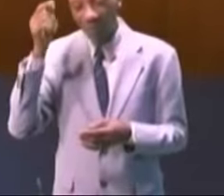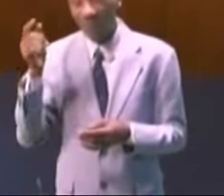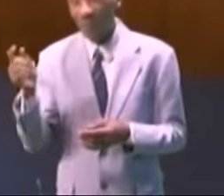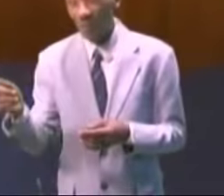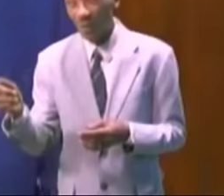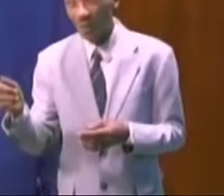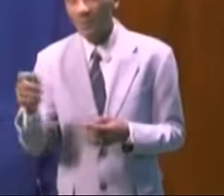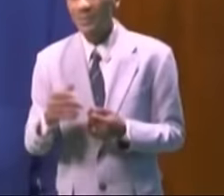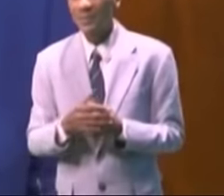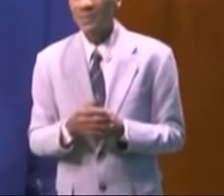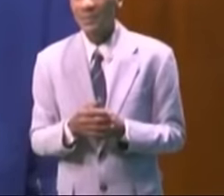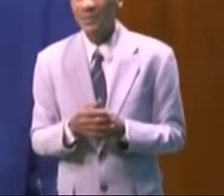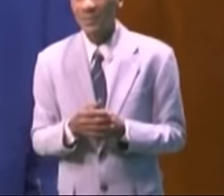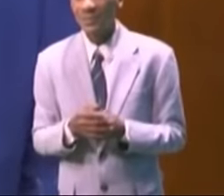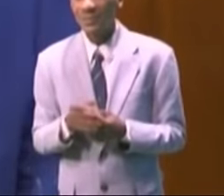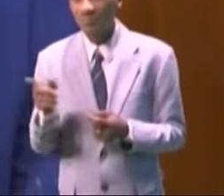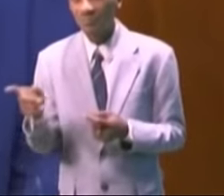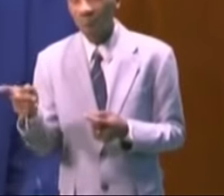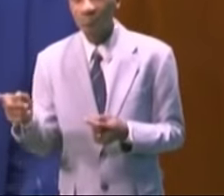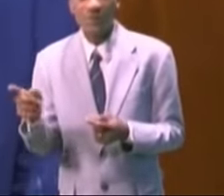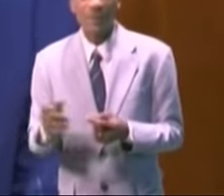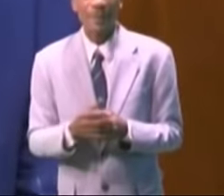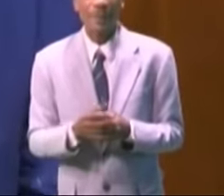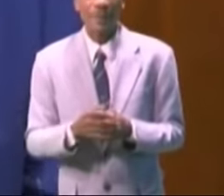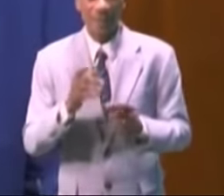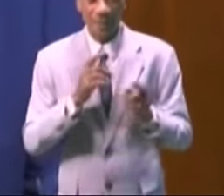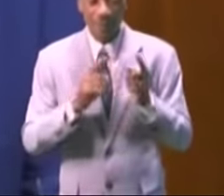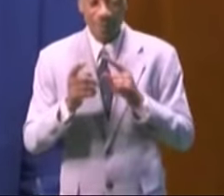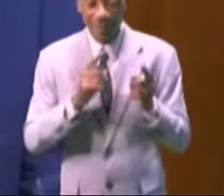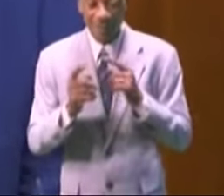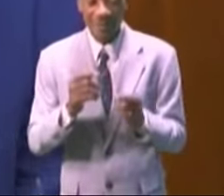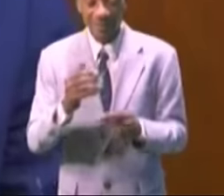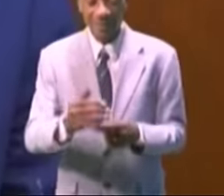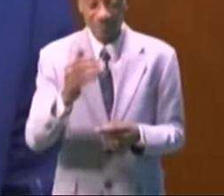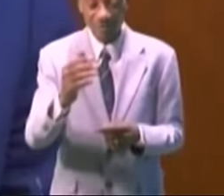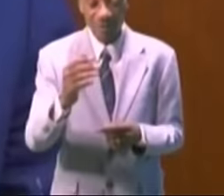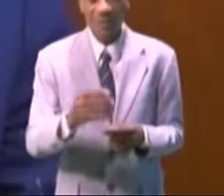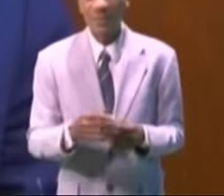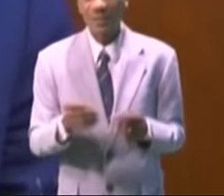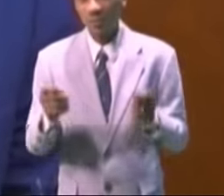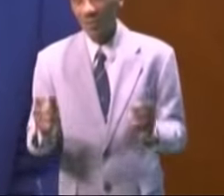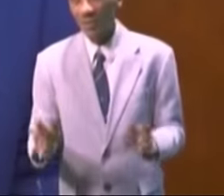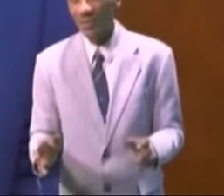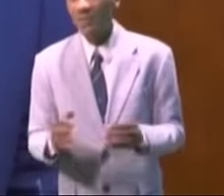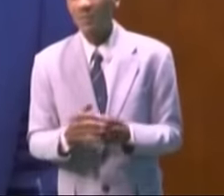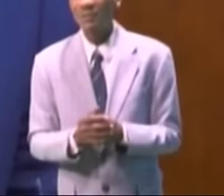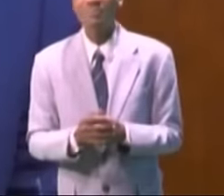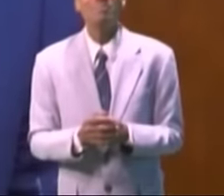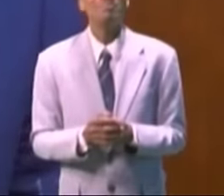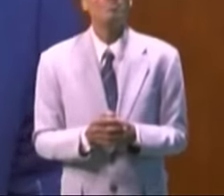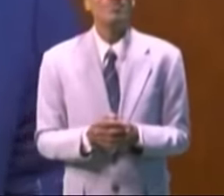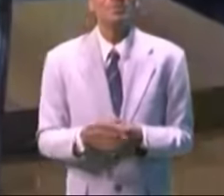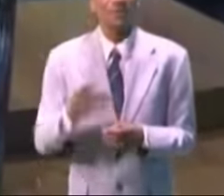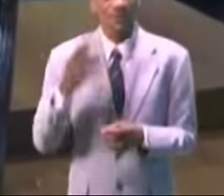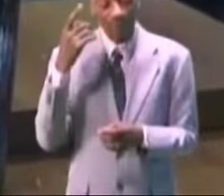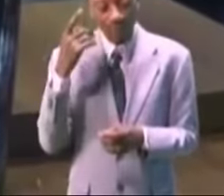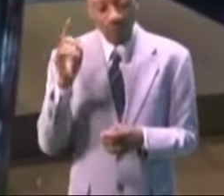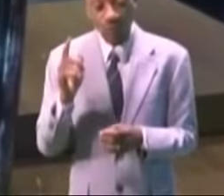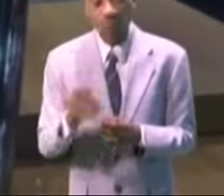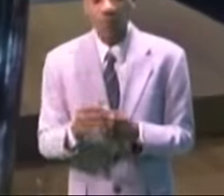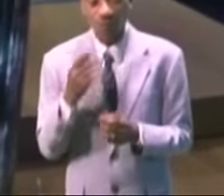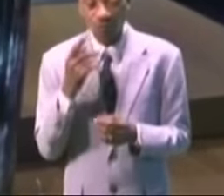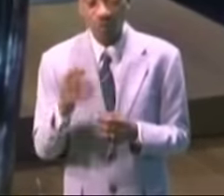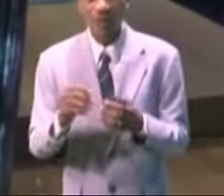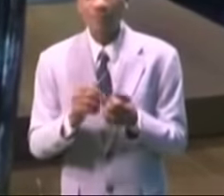plusieurs ministères, s'est aligné à la décision de sa hiérarchie. Patrick Mouya Katembwe a qualifié ses gestes